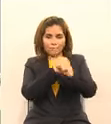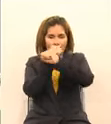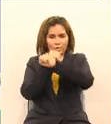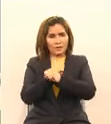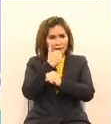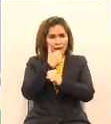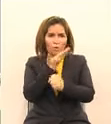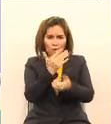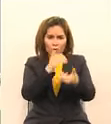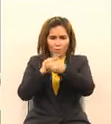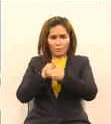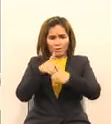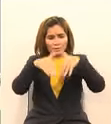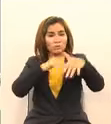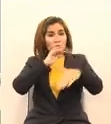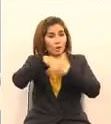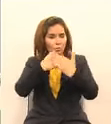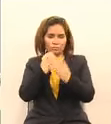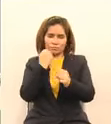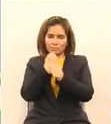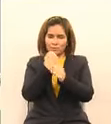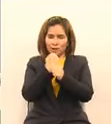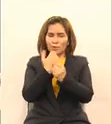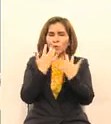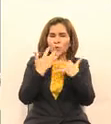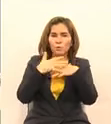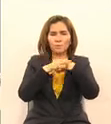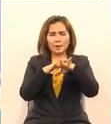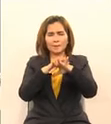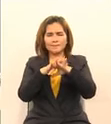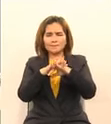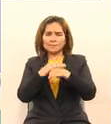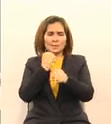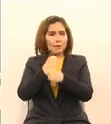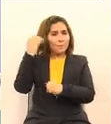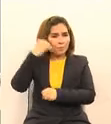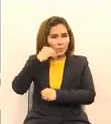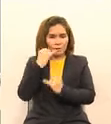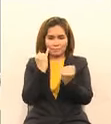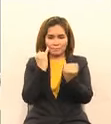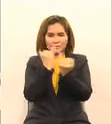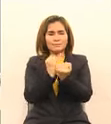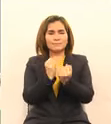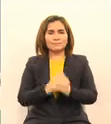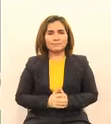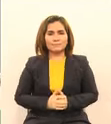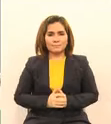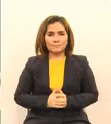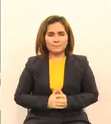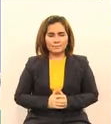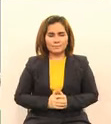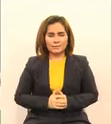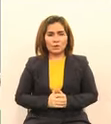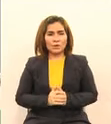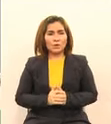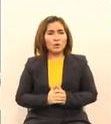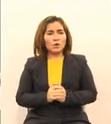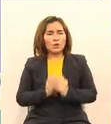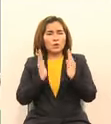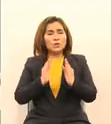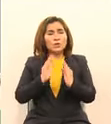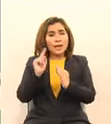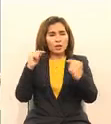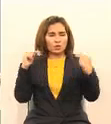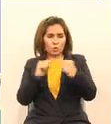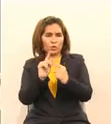ต้องช่วยกันทำให้ฝึกให้เป็นนิสัยนะครับเพราะฉะนั้นในส่วนของผู้ประกอบการขนส่งสาธารณะทางกระทรวงสาธารณสุขเราก็